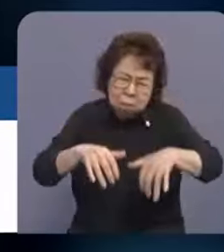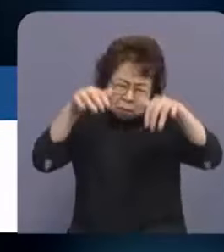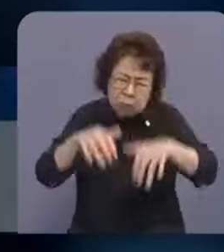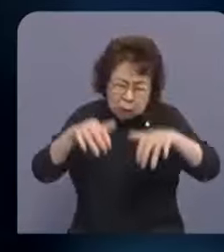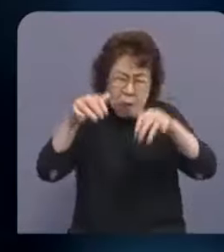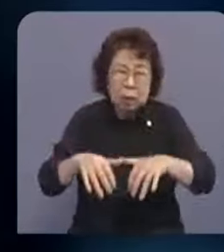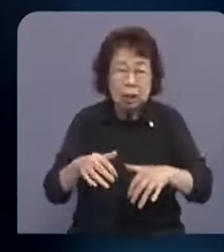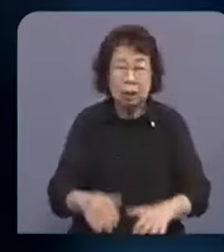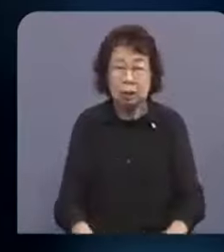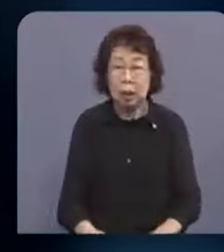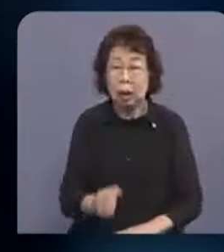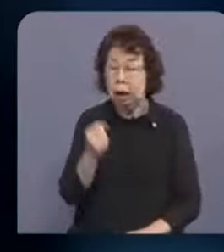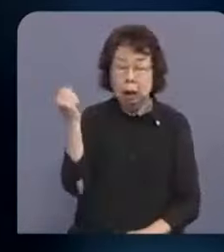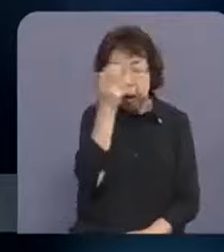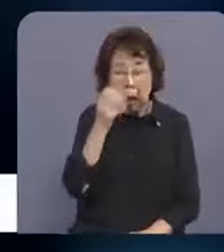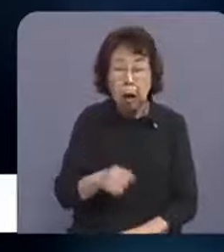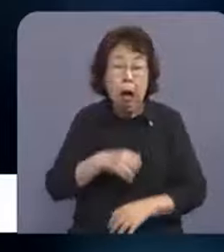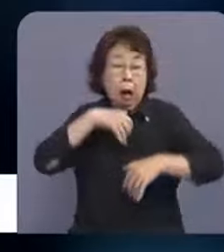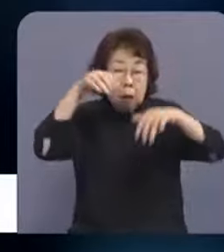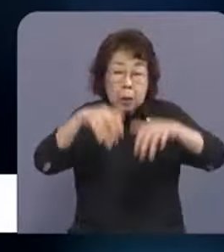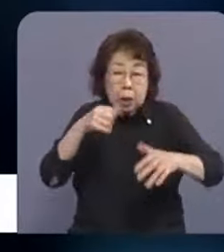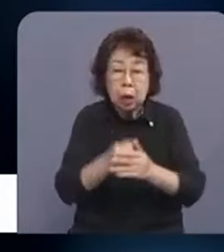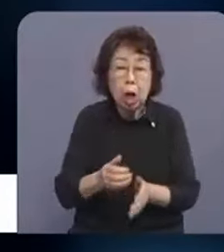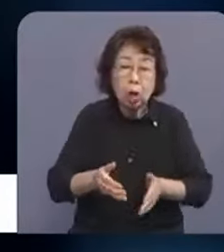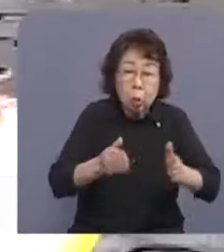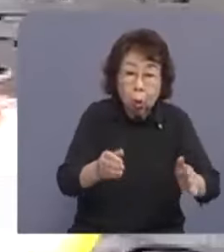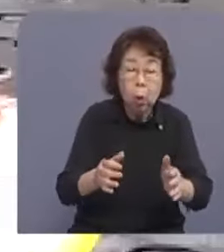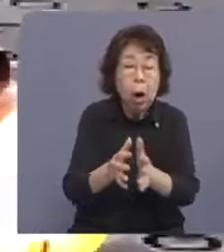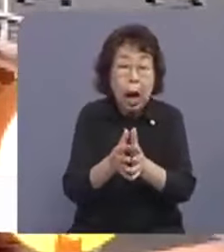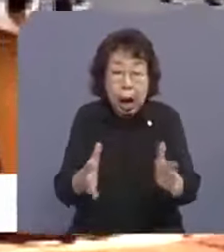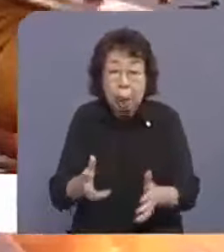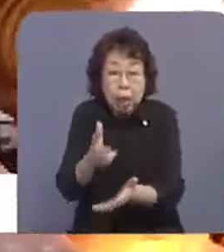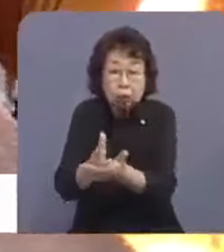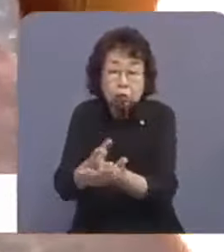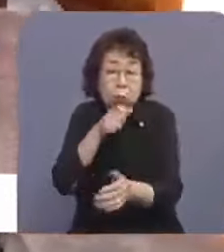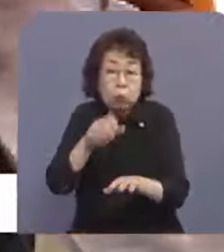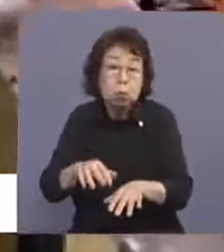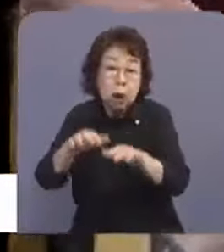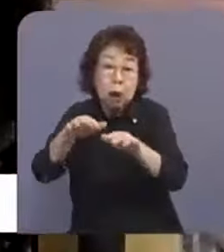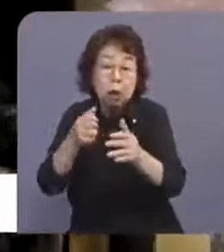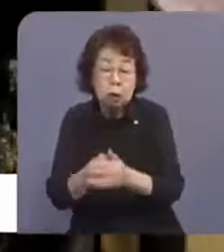내렸습니다. 갑작스런 기습호우로 도로와 아파트 주차장이 침수되는 등